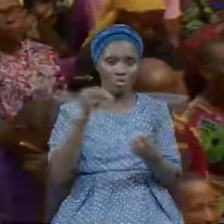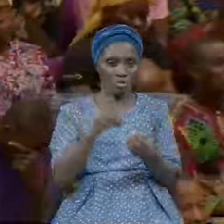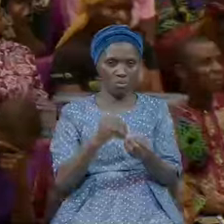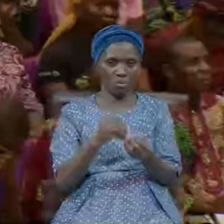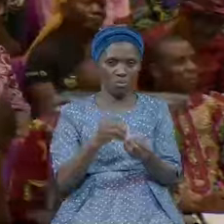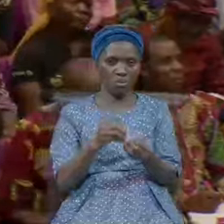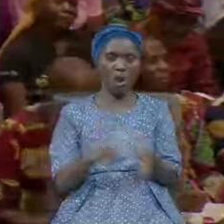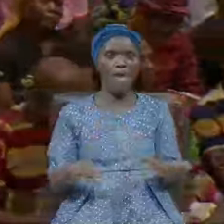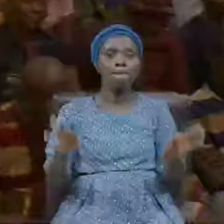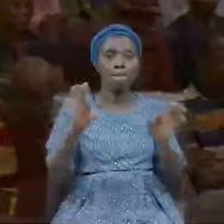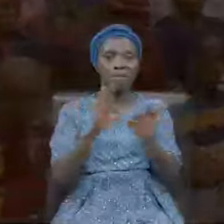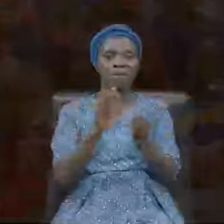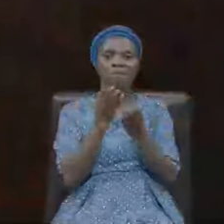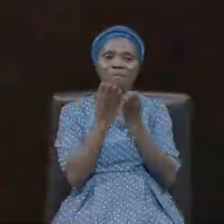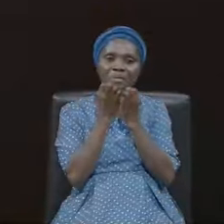plus précieuse que l'or